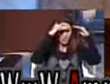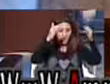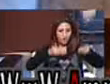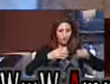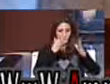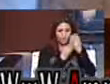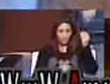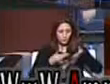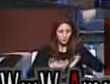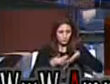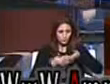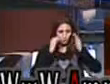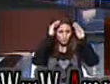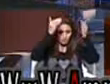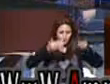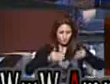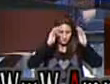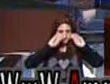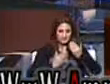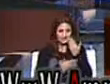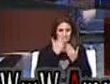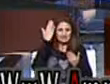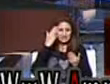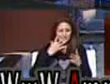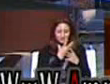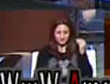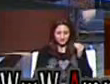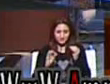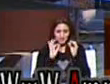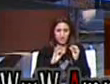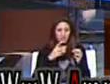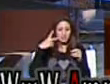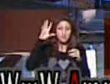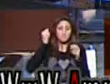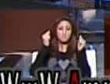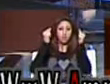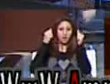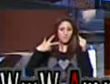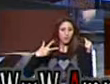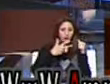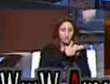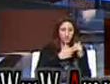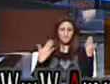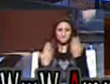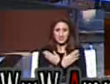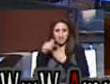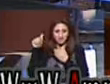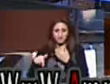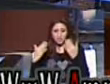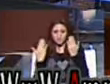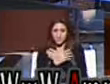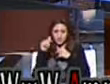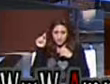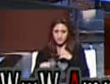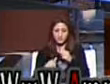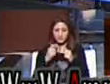مرخص. وفي جنريتور في مولد عشان لما كهرباء تنقطع يشتغل الجنريتور بالطبع الطبيعي. في كل الامكانيات،